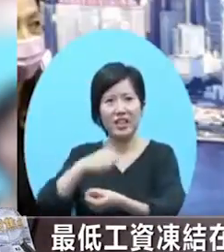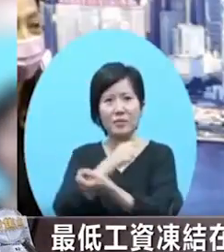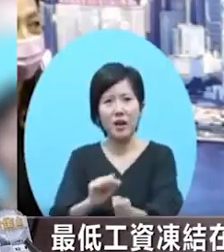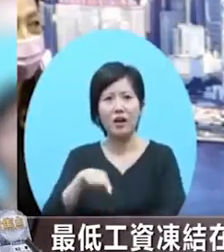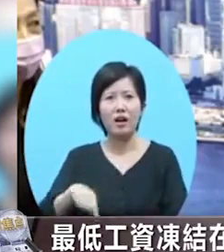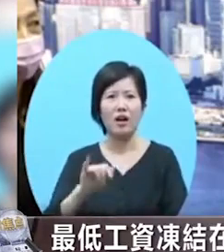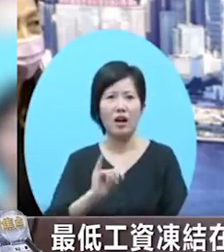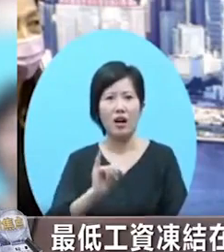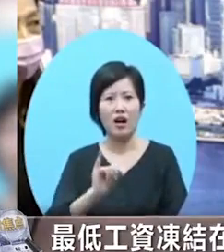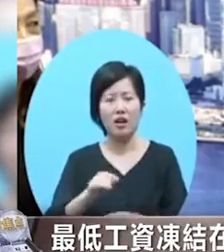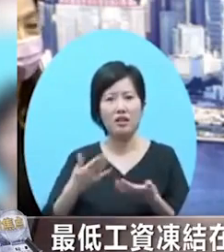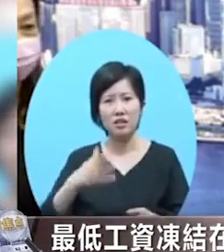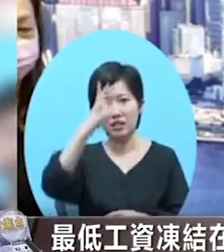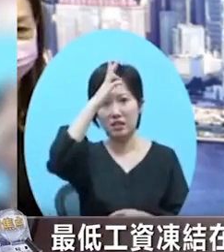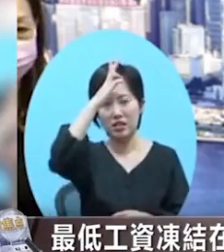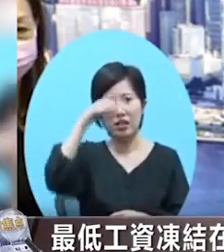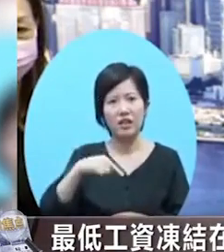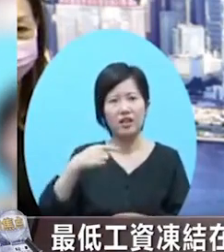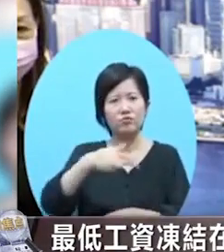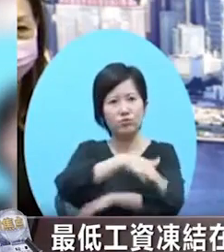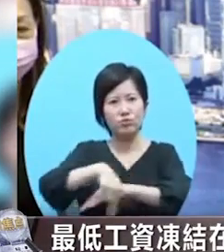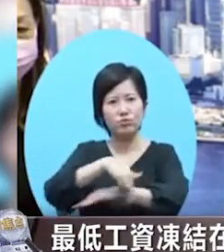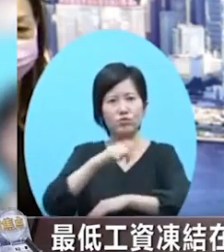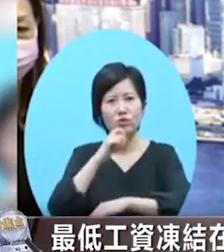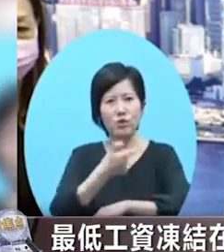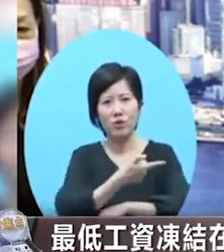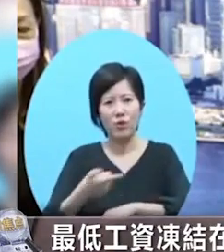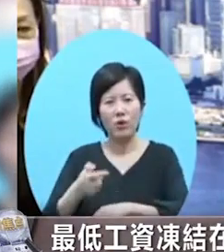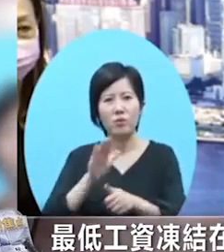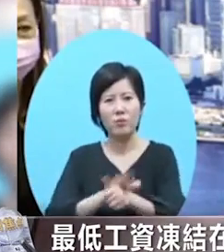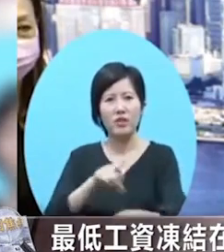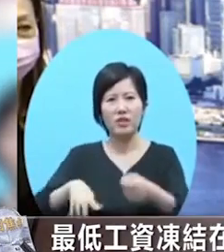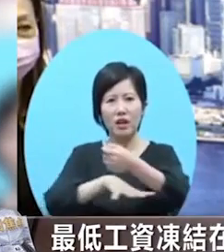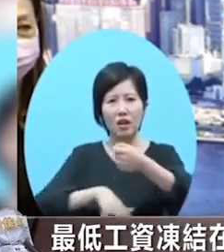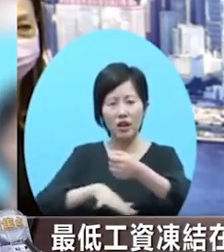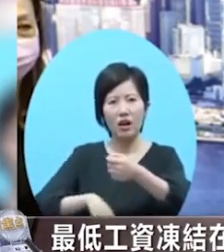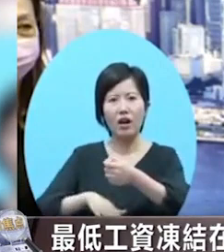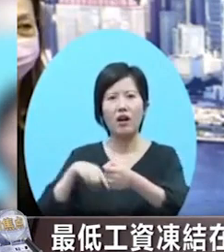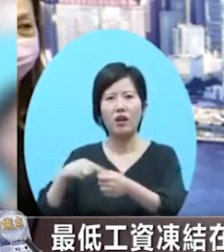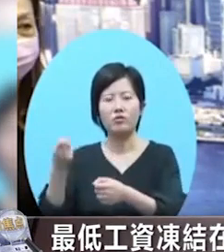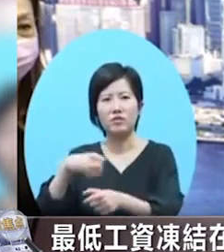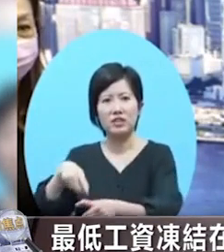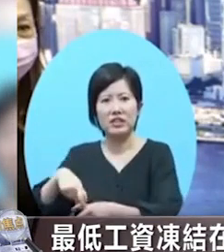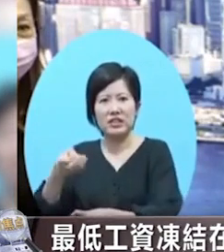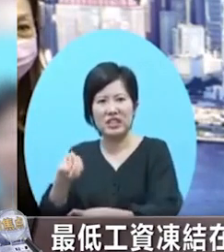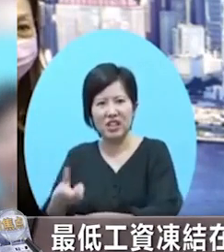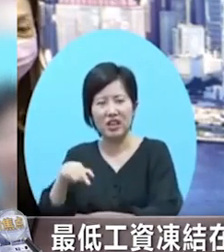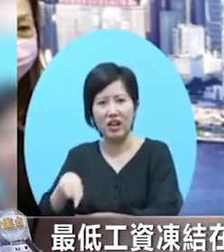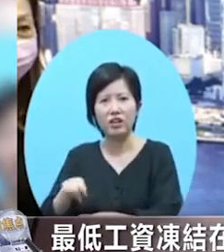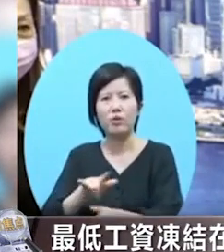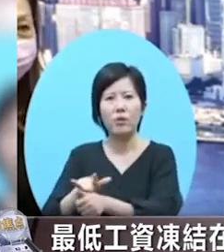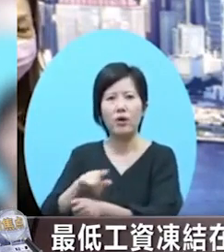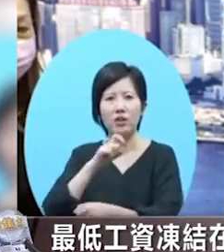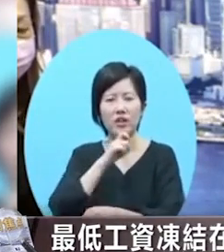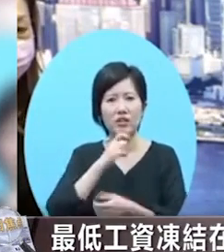事实上，政府是透过不同的措施，在嚟改善基层家庭同埋低薪雇员的收入。呢啲嘅措